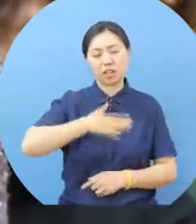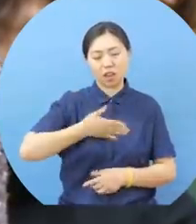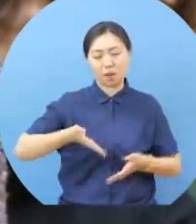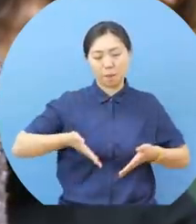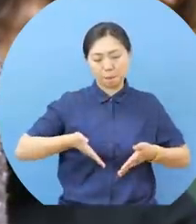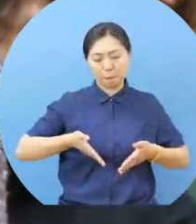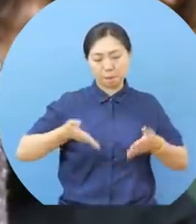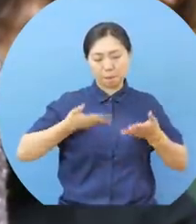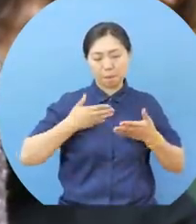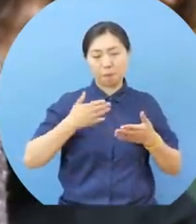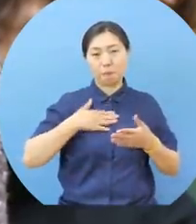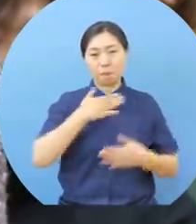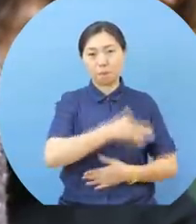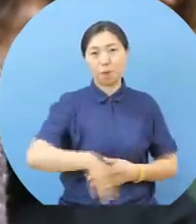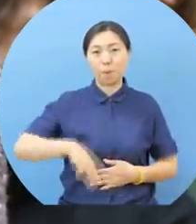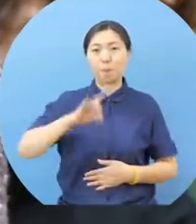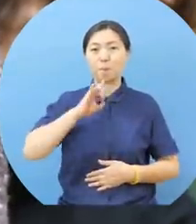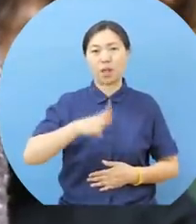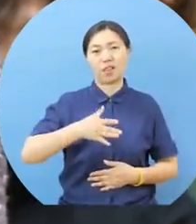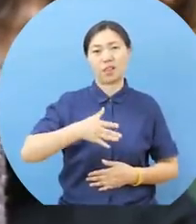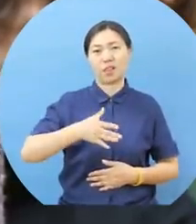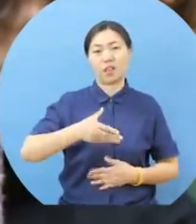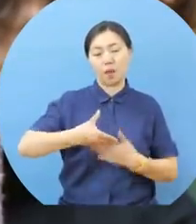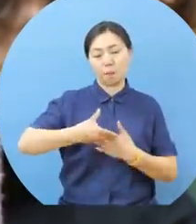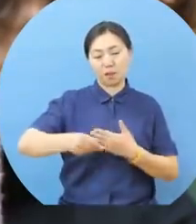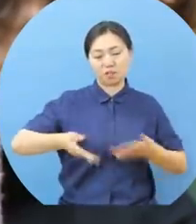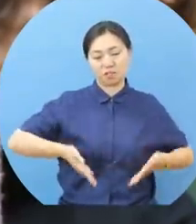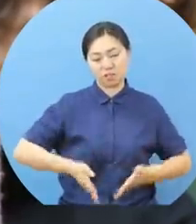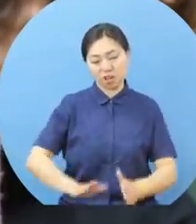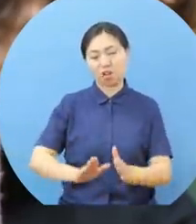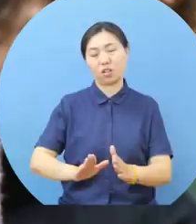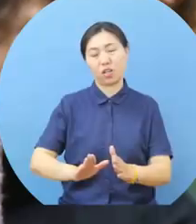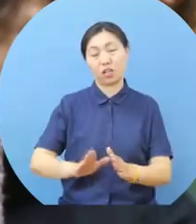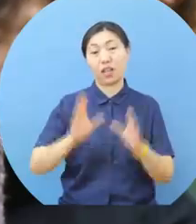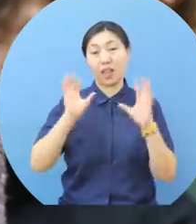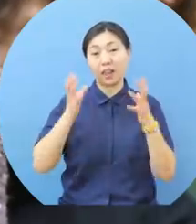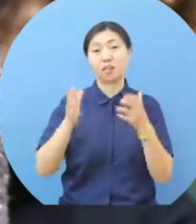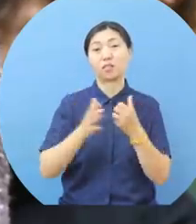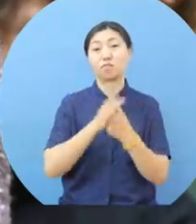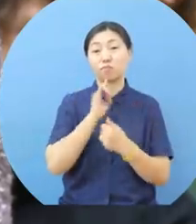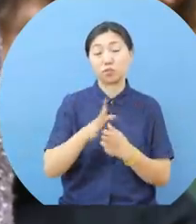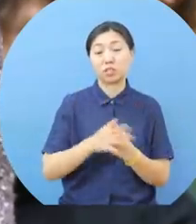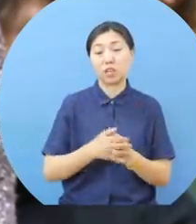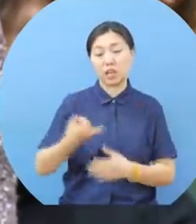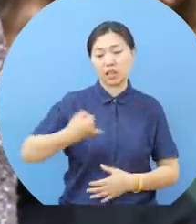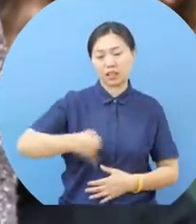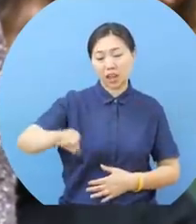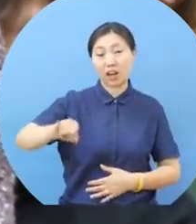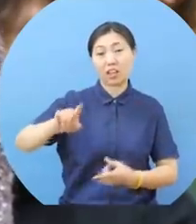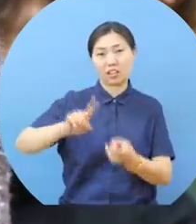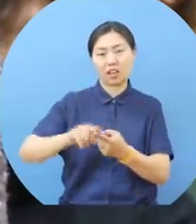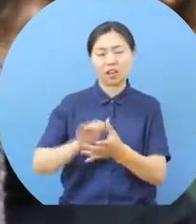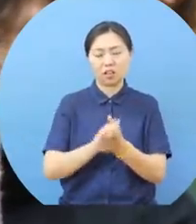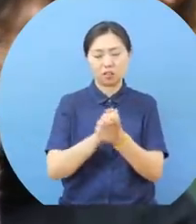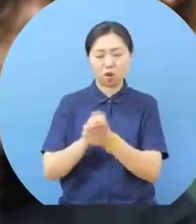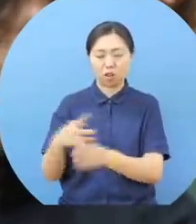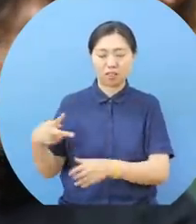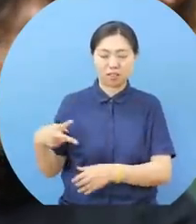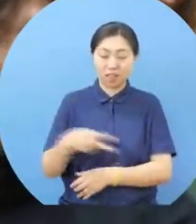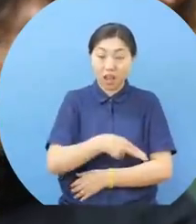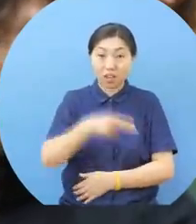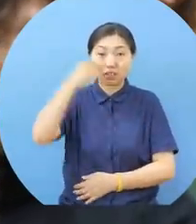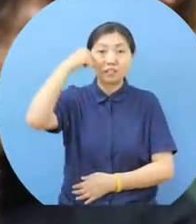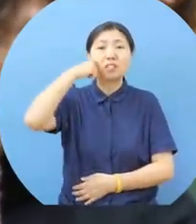몸을 빌어서 이 세상에 나온 if 이었나 보다 라는 생각이 들면서 따라 에 대한 정의 탁